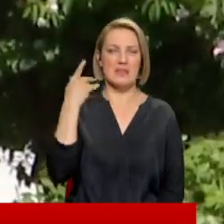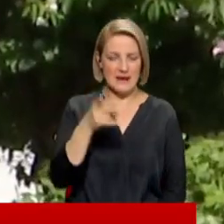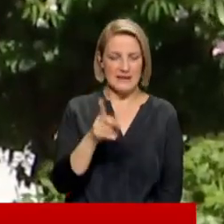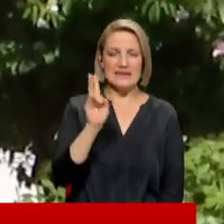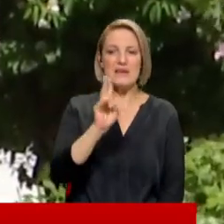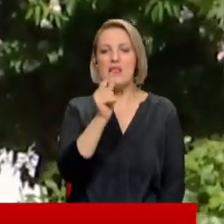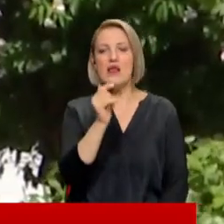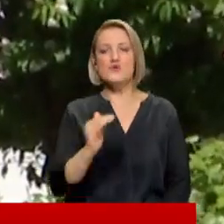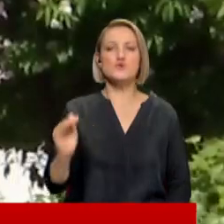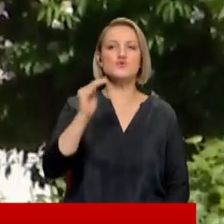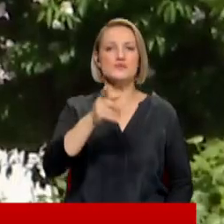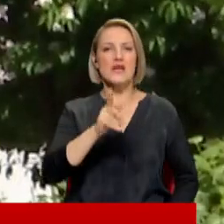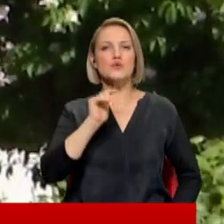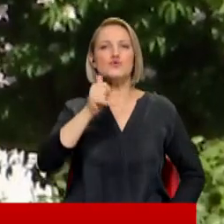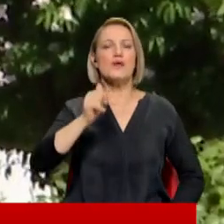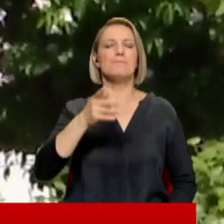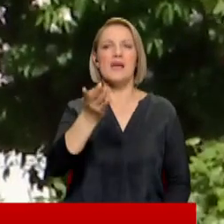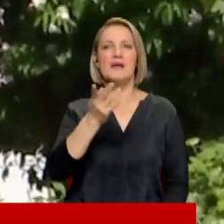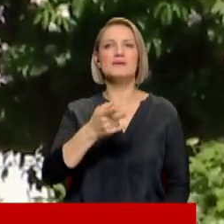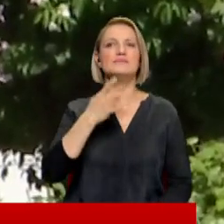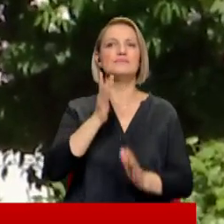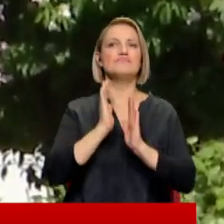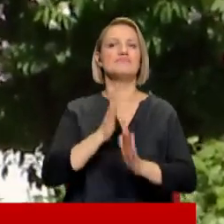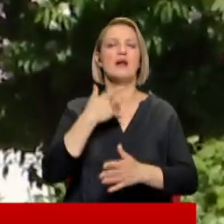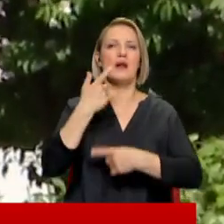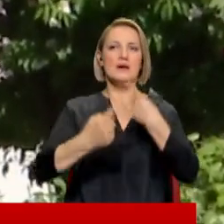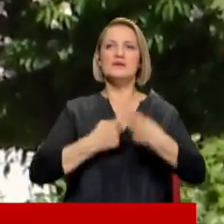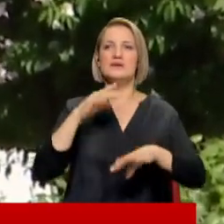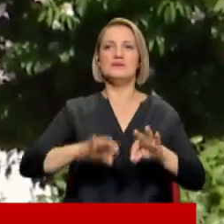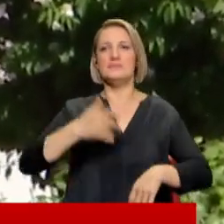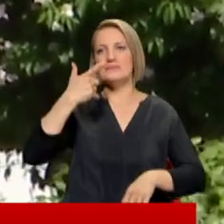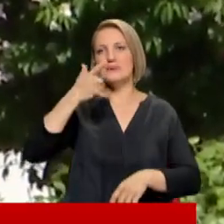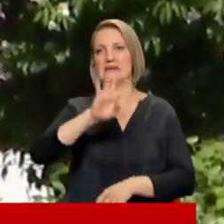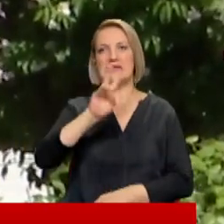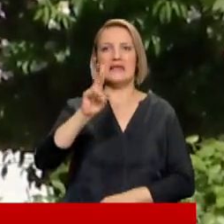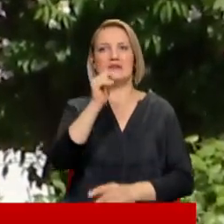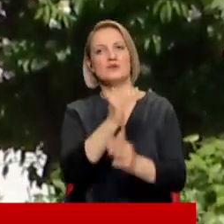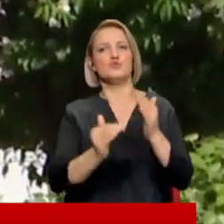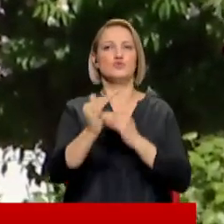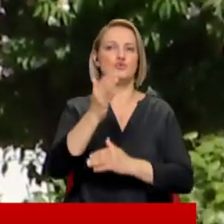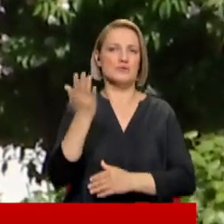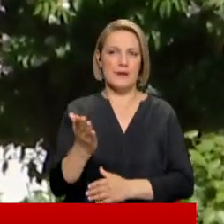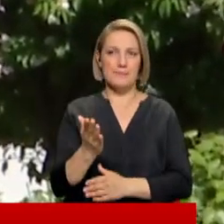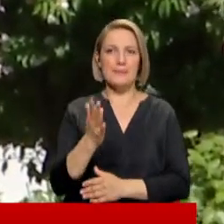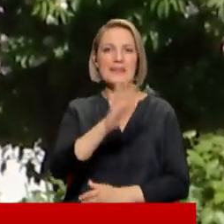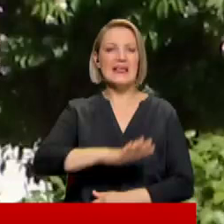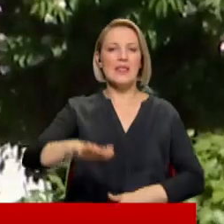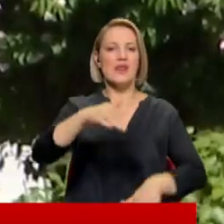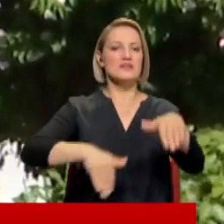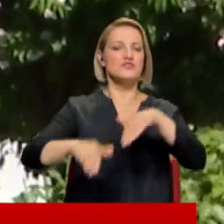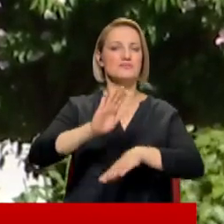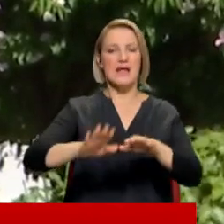20 liranın üzerine çıktığı için gündemden düşmeyen akaryakıt fiyatları şimdi 42 liranın da üzerine çıktı. Genel